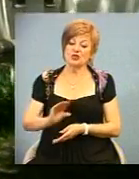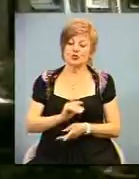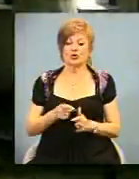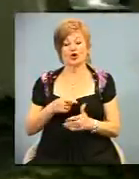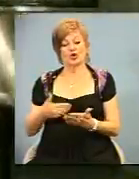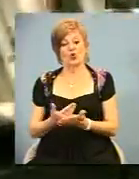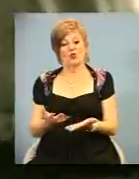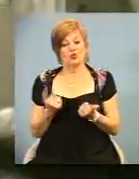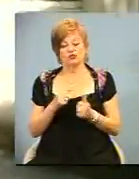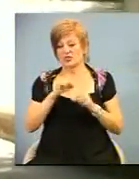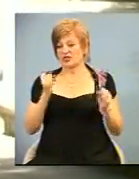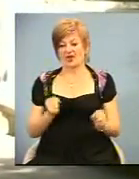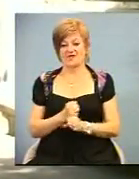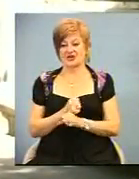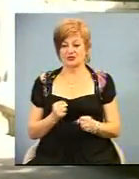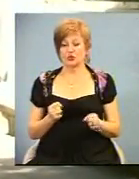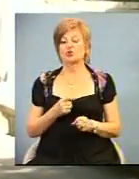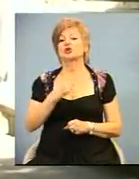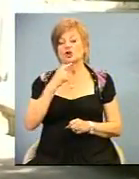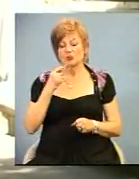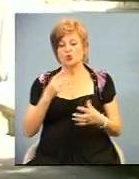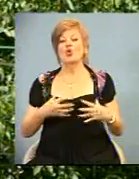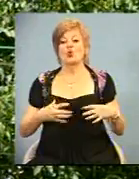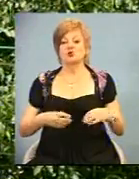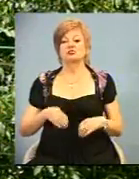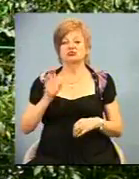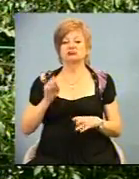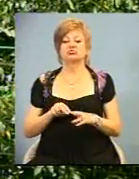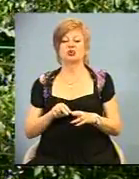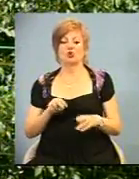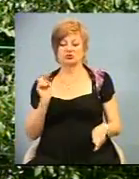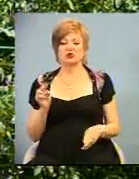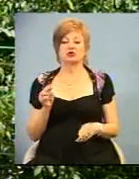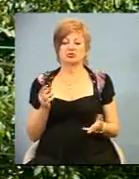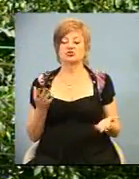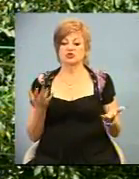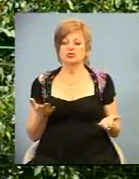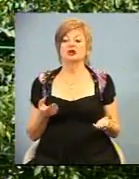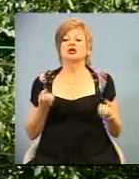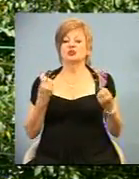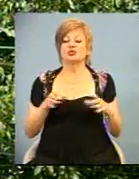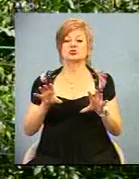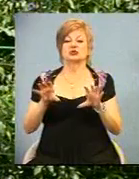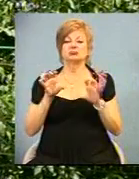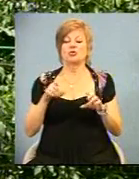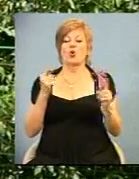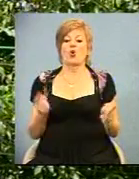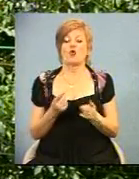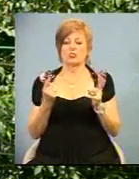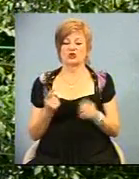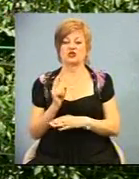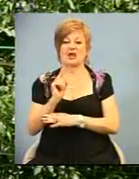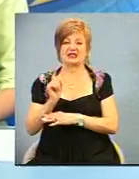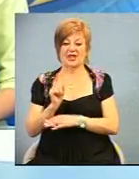нове неможливо. Вихід чимало родин знайшли, відімкнули тюнери цифрового мовлення та приймають сигнали звичайними